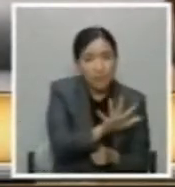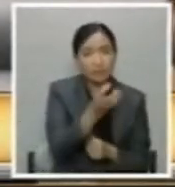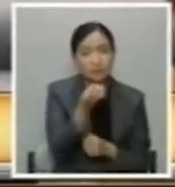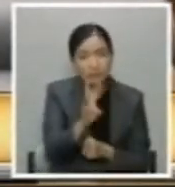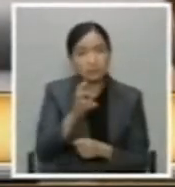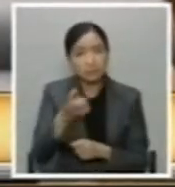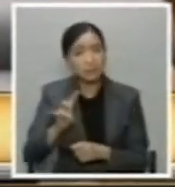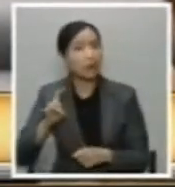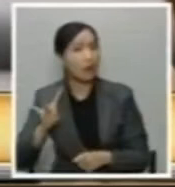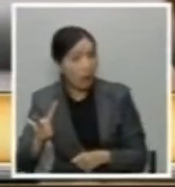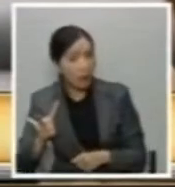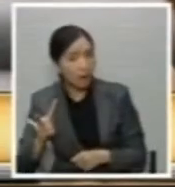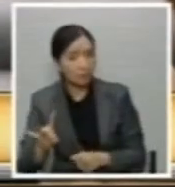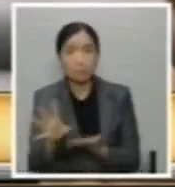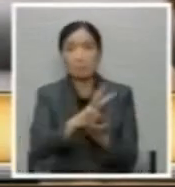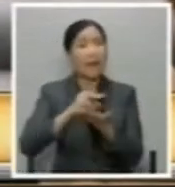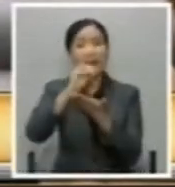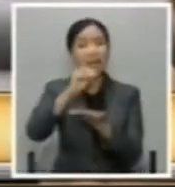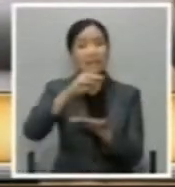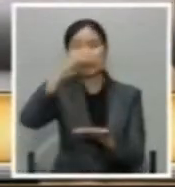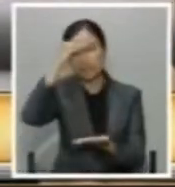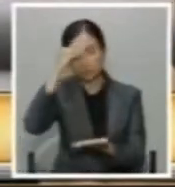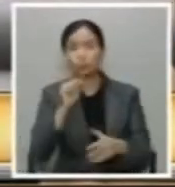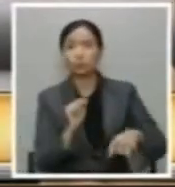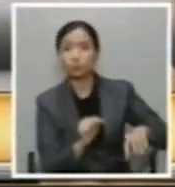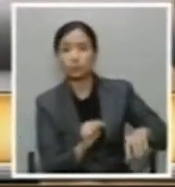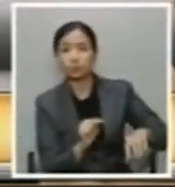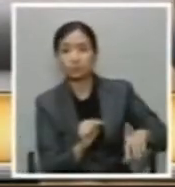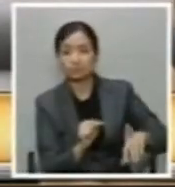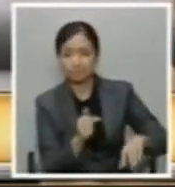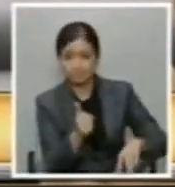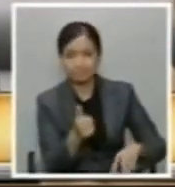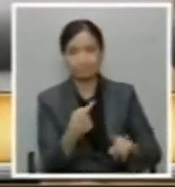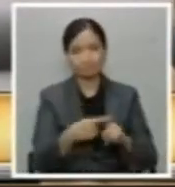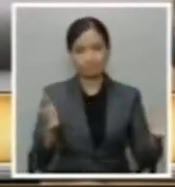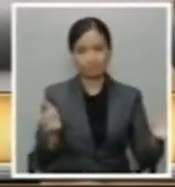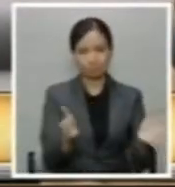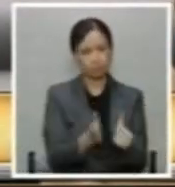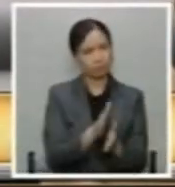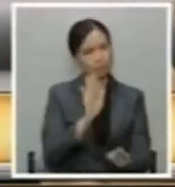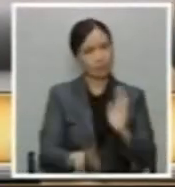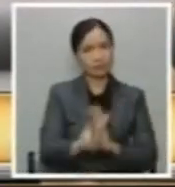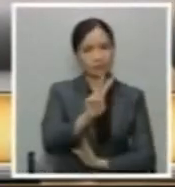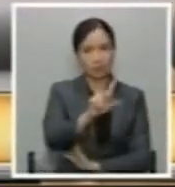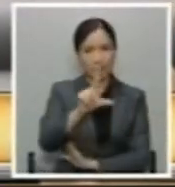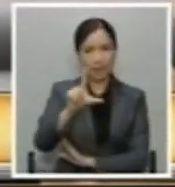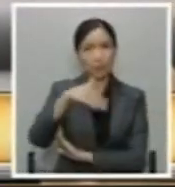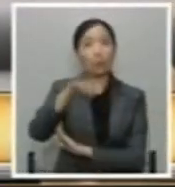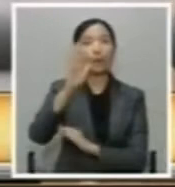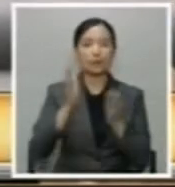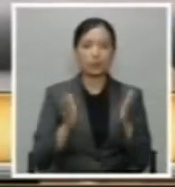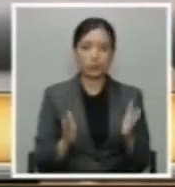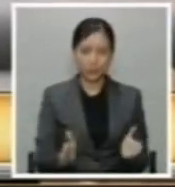งระดับอุดมศึกษาที่เรียนอยู่รวมแล้วเนี่ยอย่างน้อยประมาณ2ล้านกว่าคน